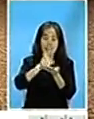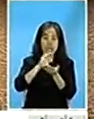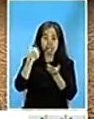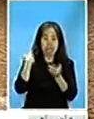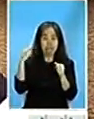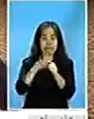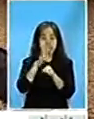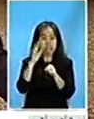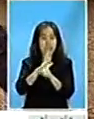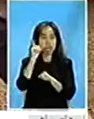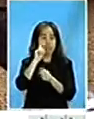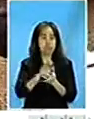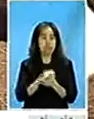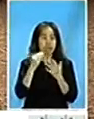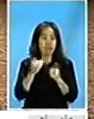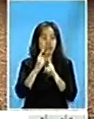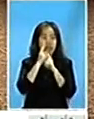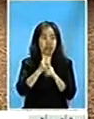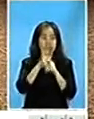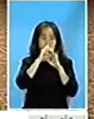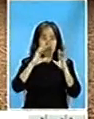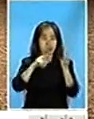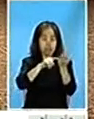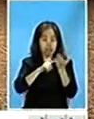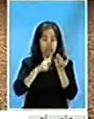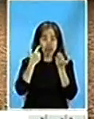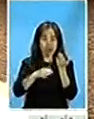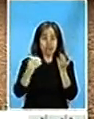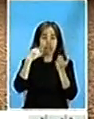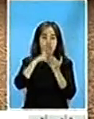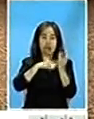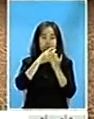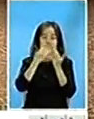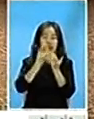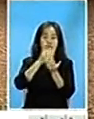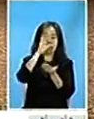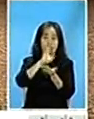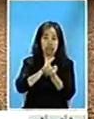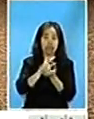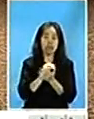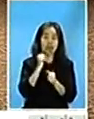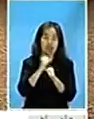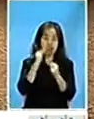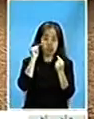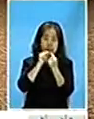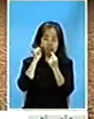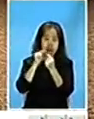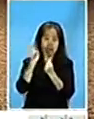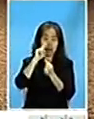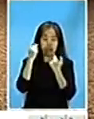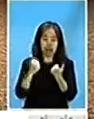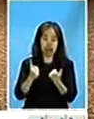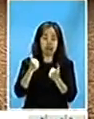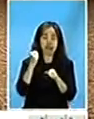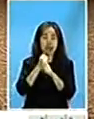หรือไม่ดิฉันตามที่รัฐบาลบอกเลยนะคะในเล่มนี้นโยบายงบประมาณดิฉันก็พยายามชี้เห็นจุด ดอ่อนนะคะเพื่อให้การทำหน้า